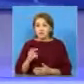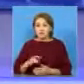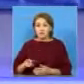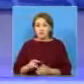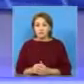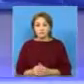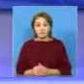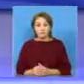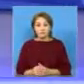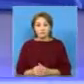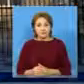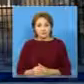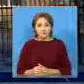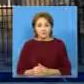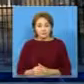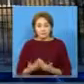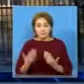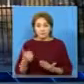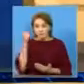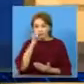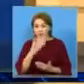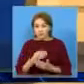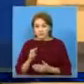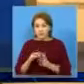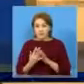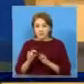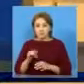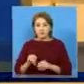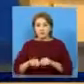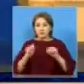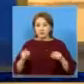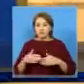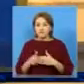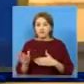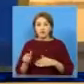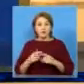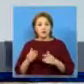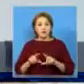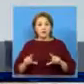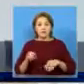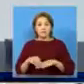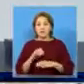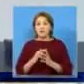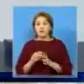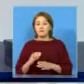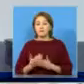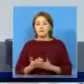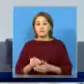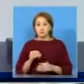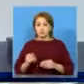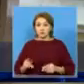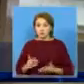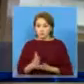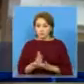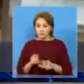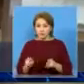районе. В текущем году в селе Косыстек распахнуло свои двери новое здание сельского акимата. Здесь жителям оказывается ряд услуг, в